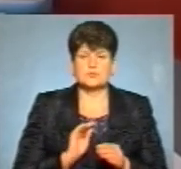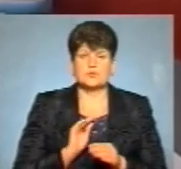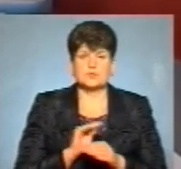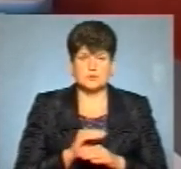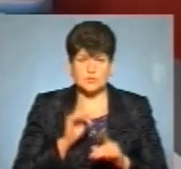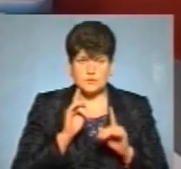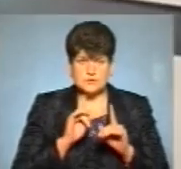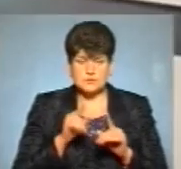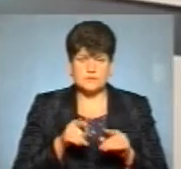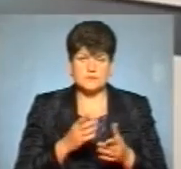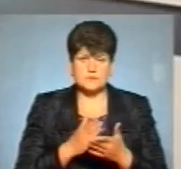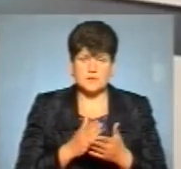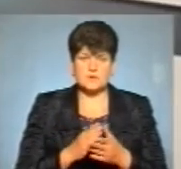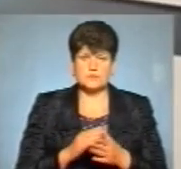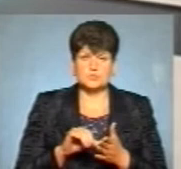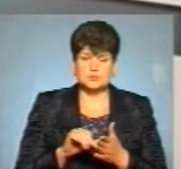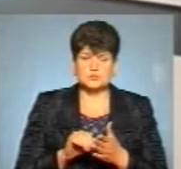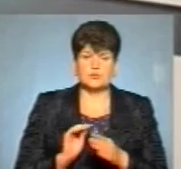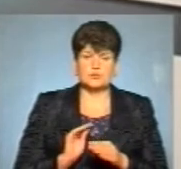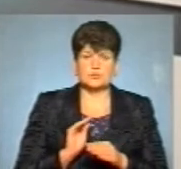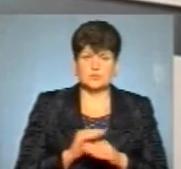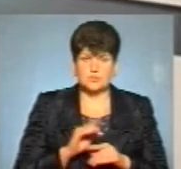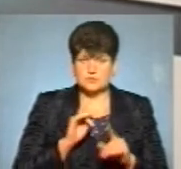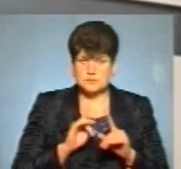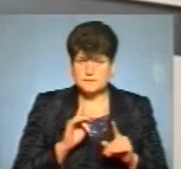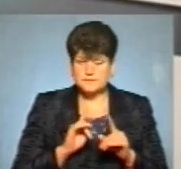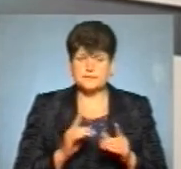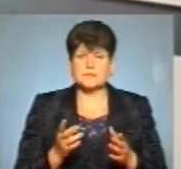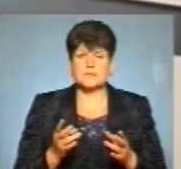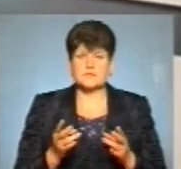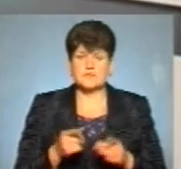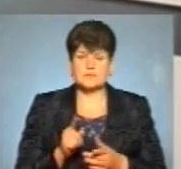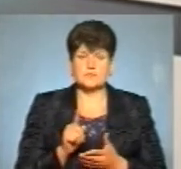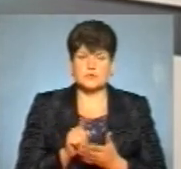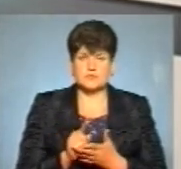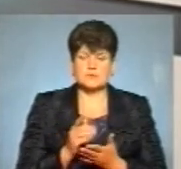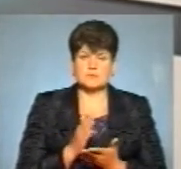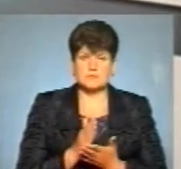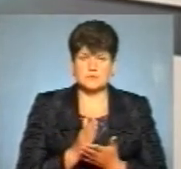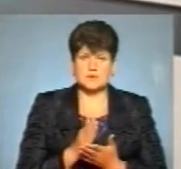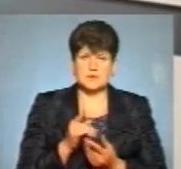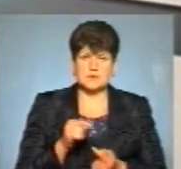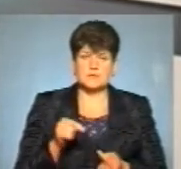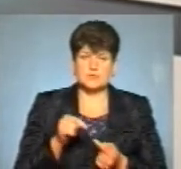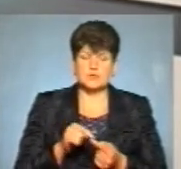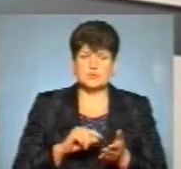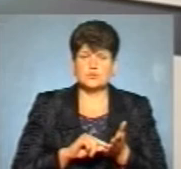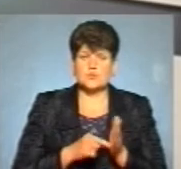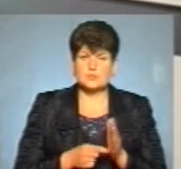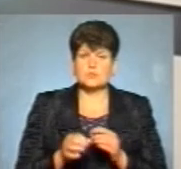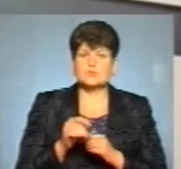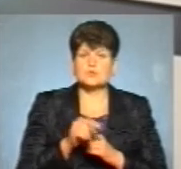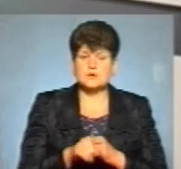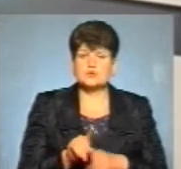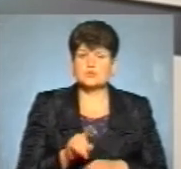Для того, щоб він міг взяти участь у додатковій сесії, він повинен мати відповідну довідку про те, що у